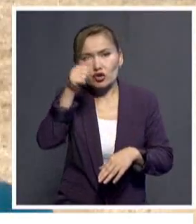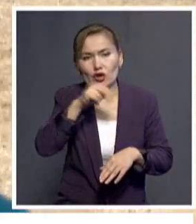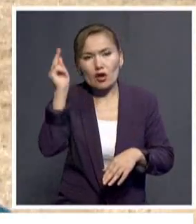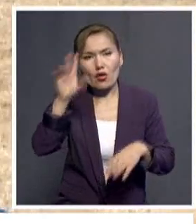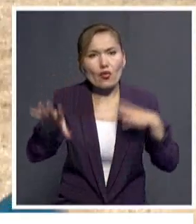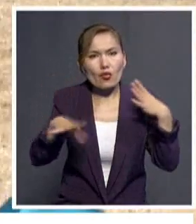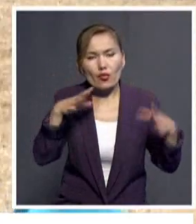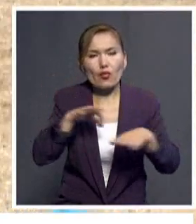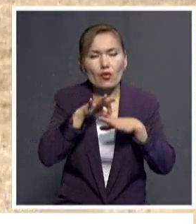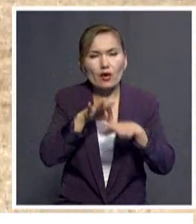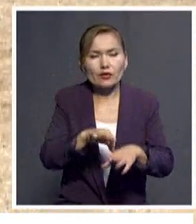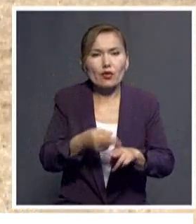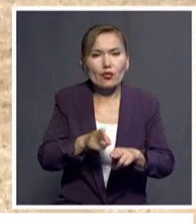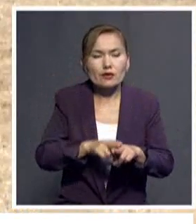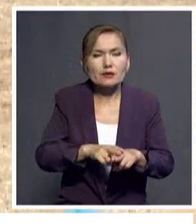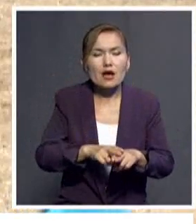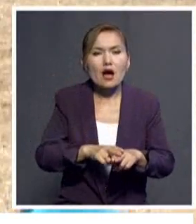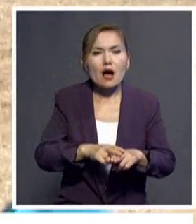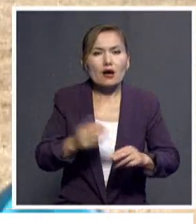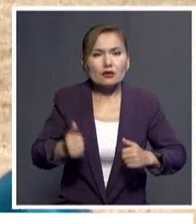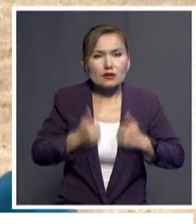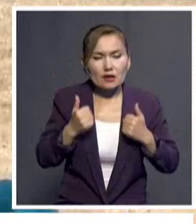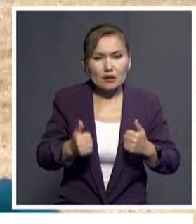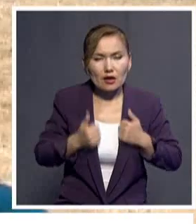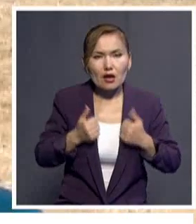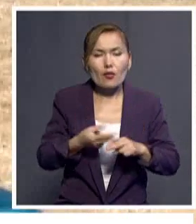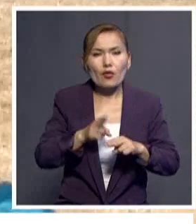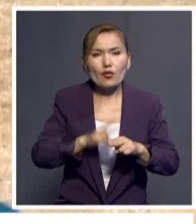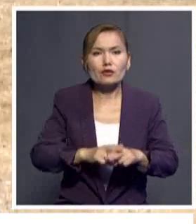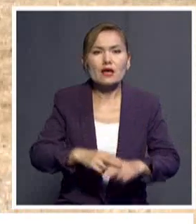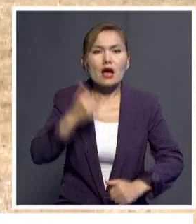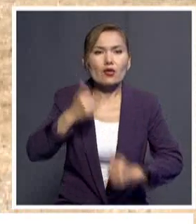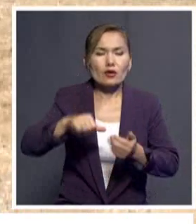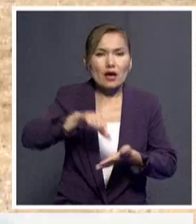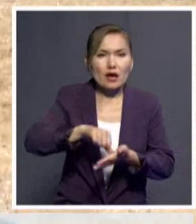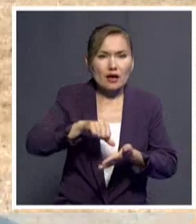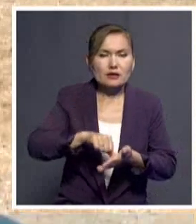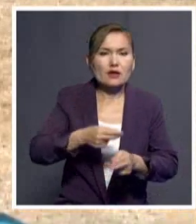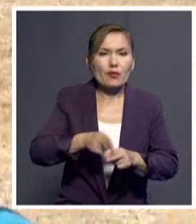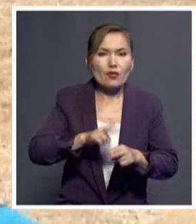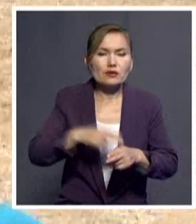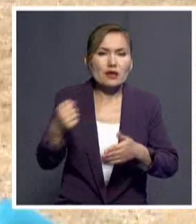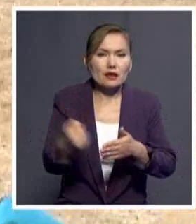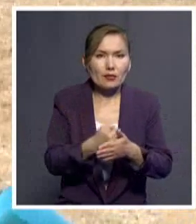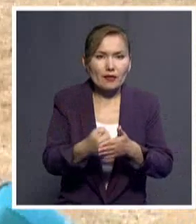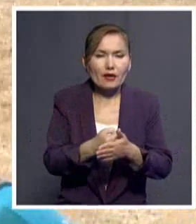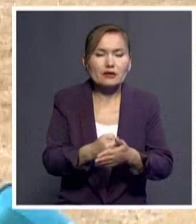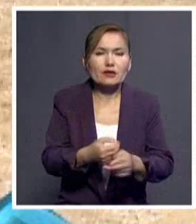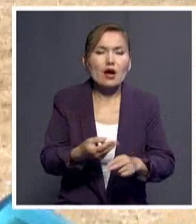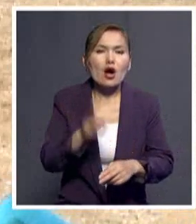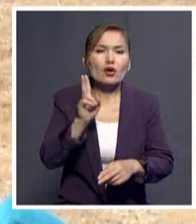алған дәрістерін, білімдерін, өнерлерін осы сынақта олар дәлелдейді. Өтетіндер өтеді,